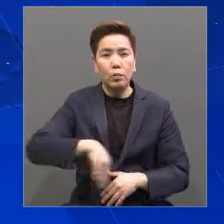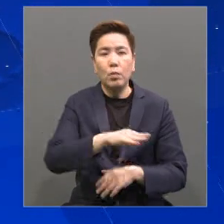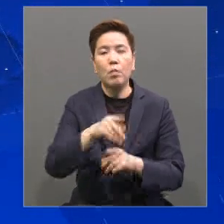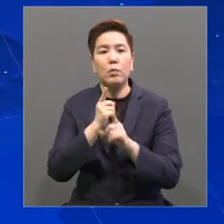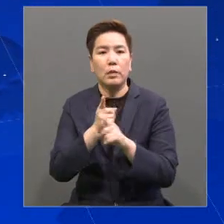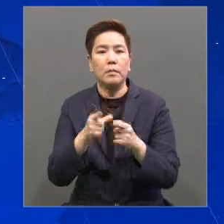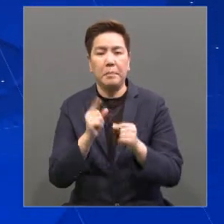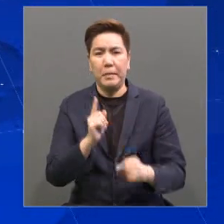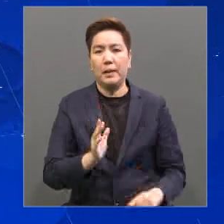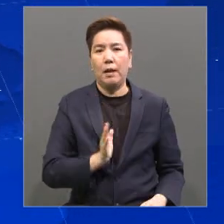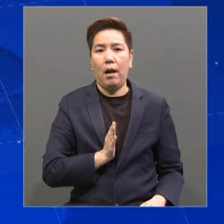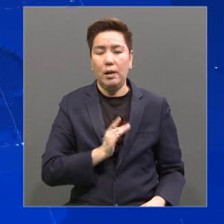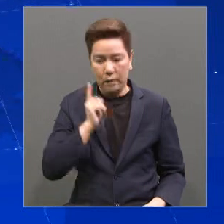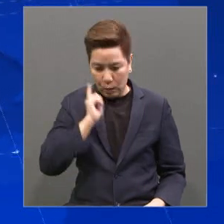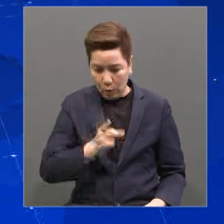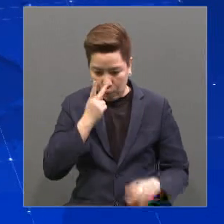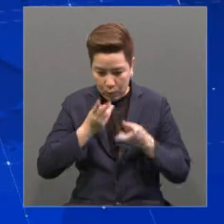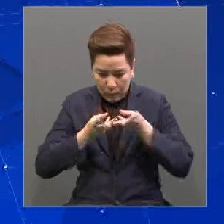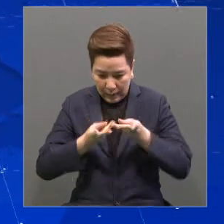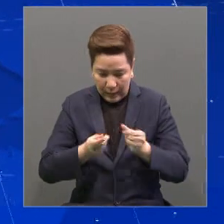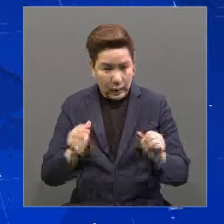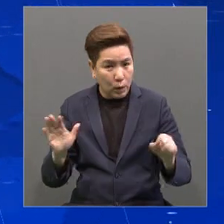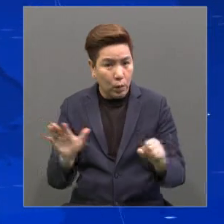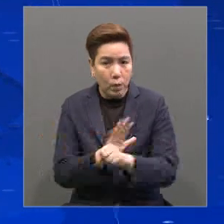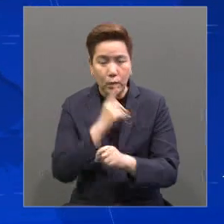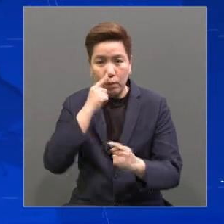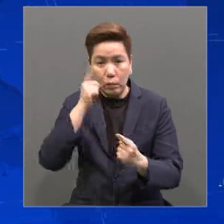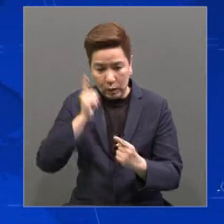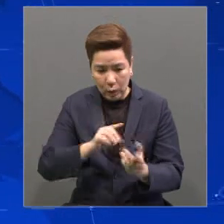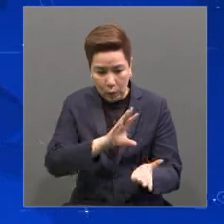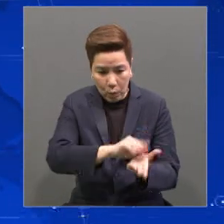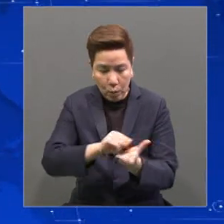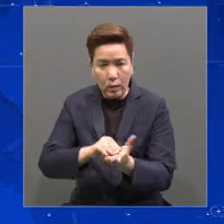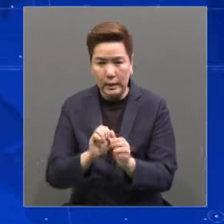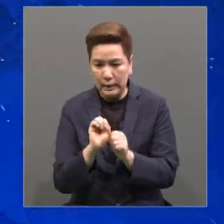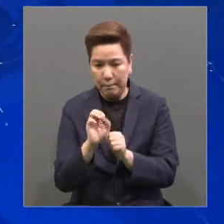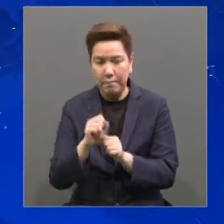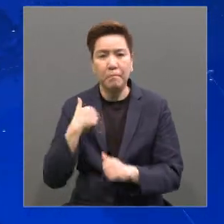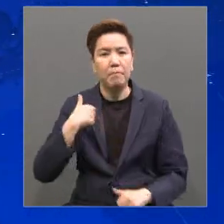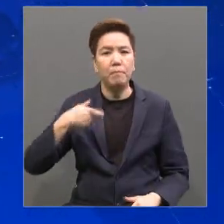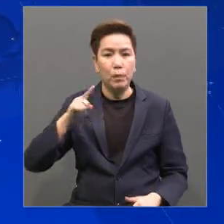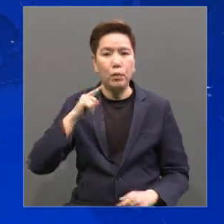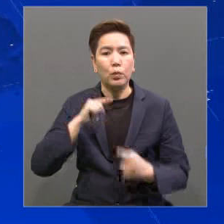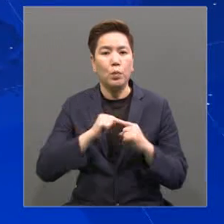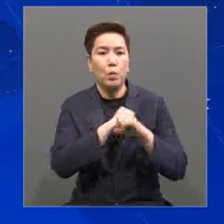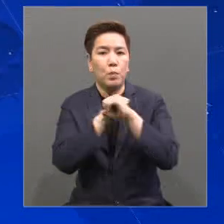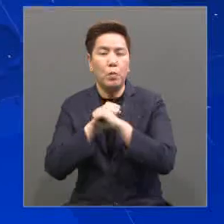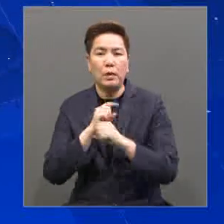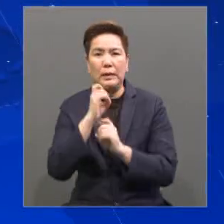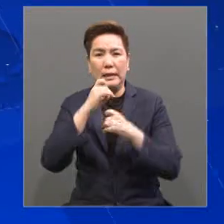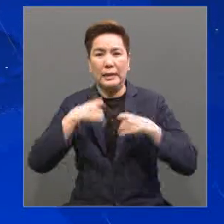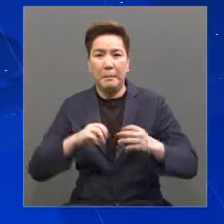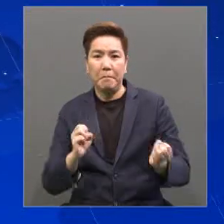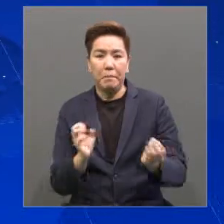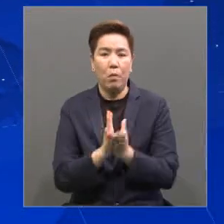หลักความเป็นกลางรอบคอบรอบด้านและเป็นทเพื่อให้ได้ข้อมูลและข้อเสนอแนะที่เป็นประโยชน์ในการป้องกันและลดความ